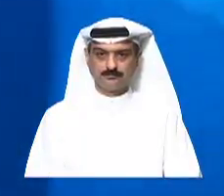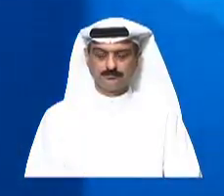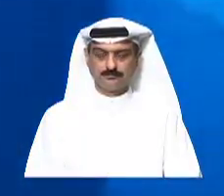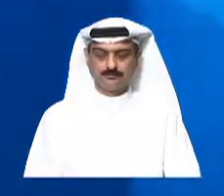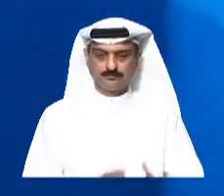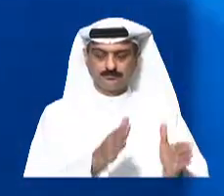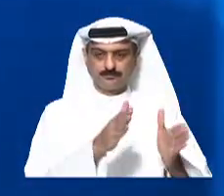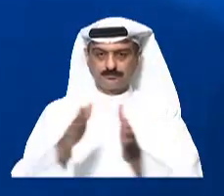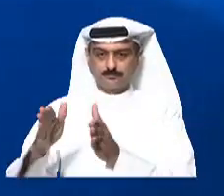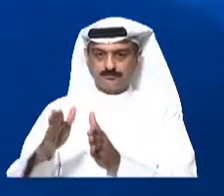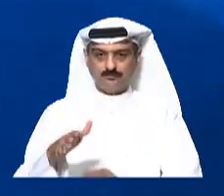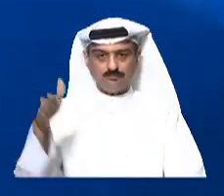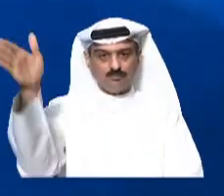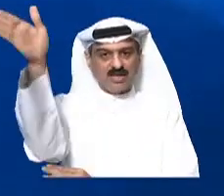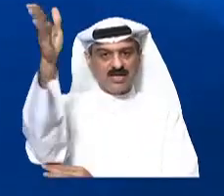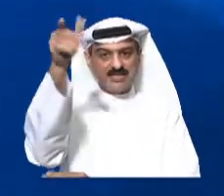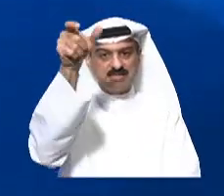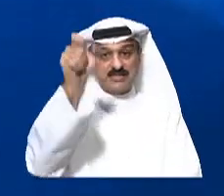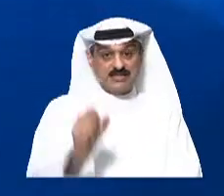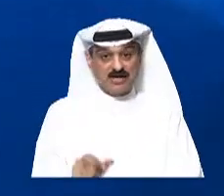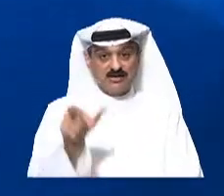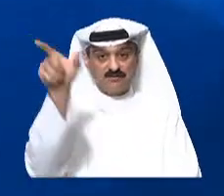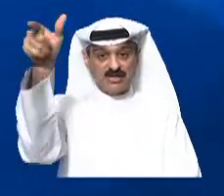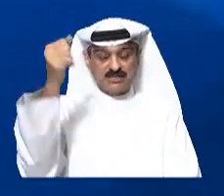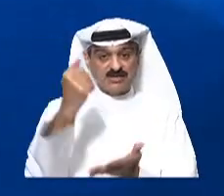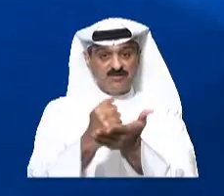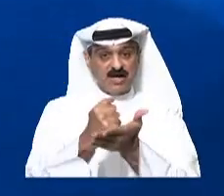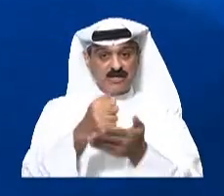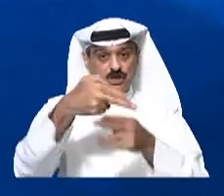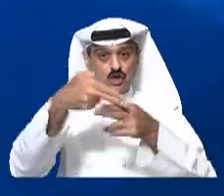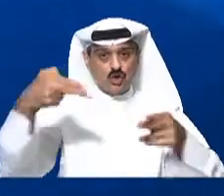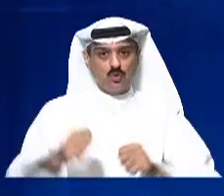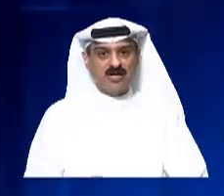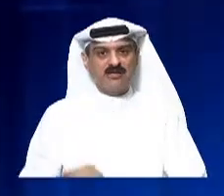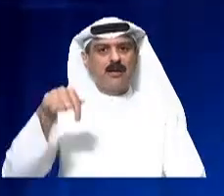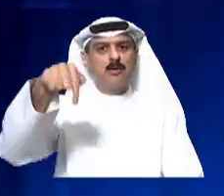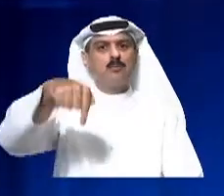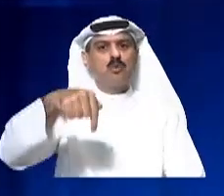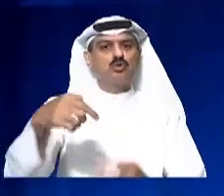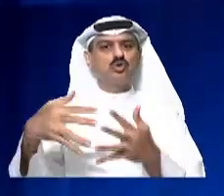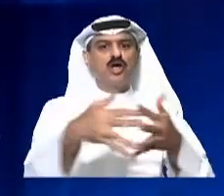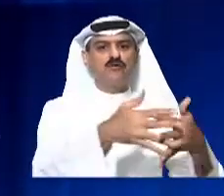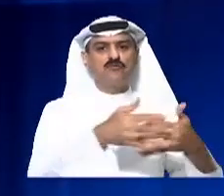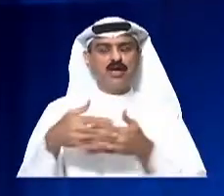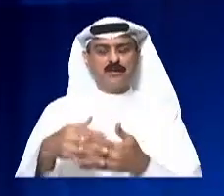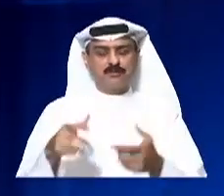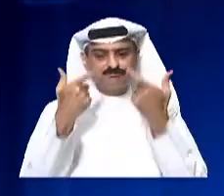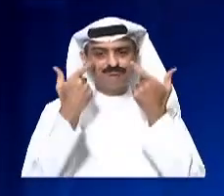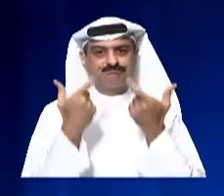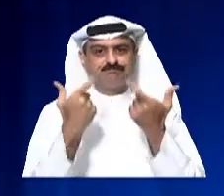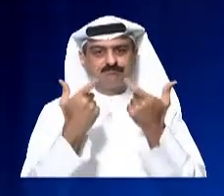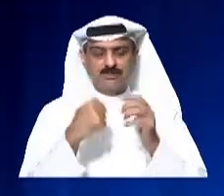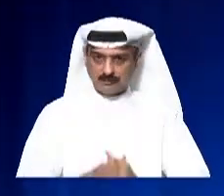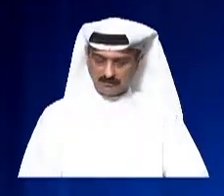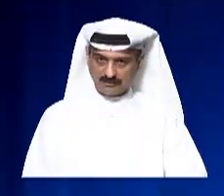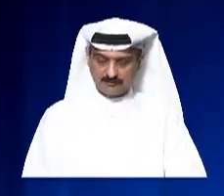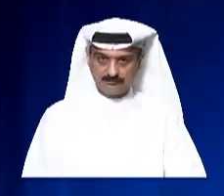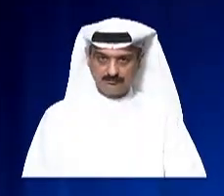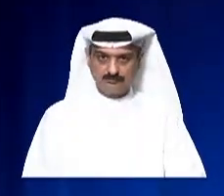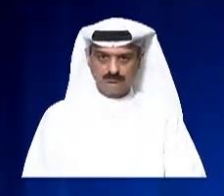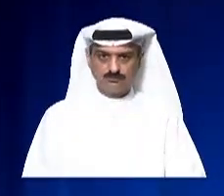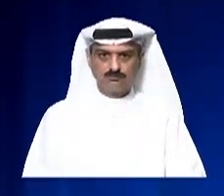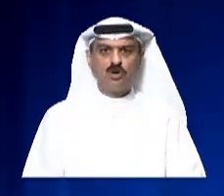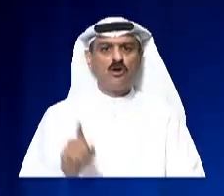تود سفارة دولة الكويت لدى الولايات المتحدة الأمريكية أن تسترعى انتباه المواطنين الكرام إلى قيام